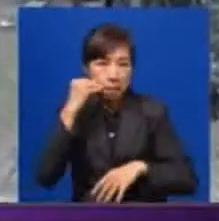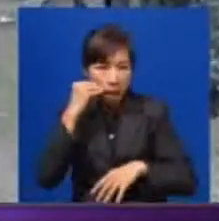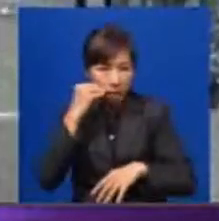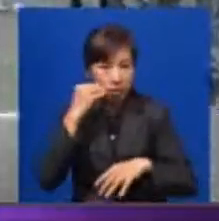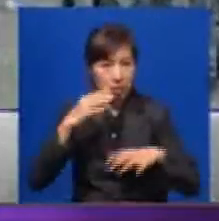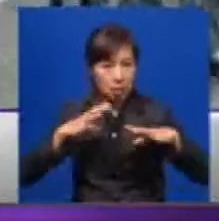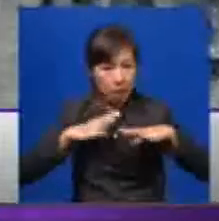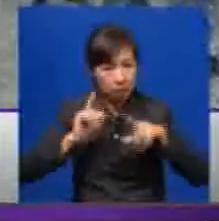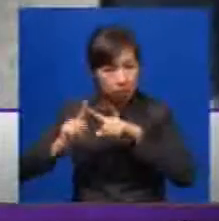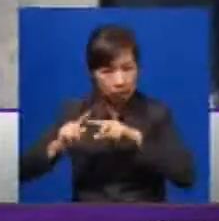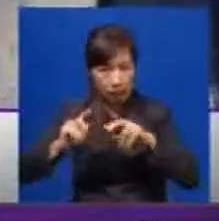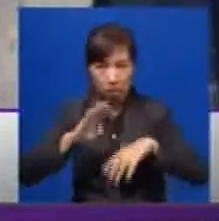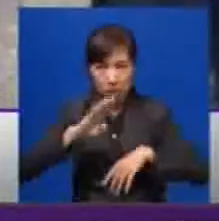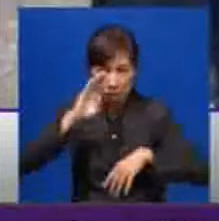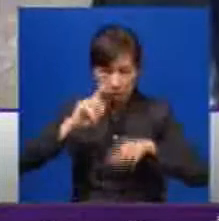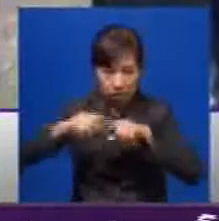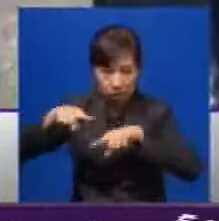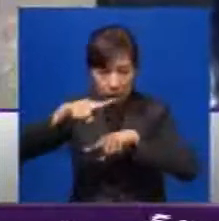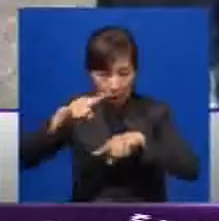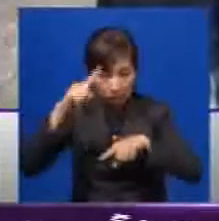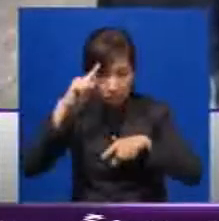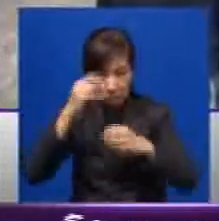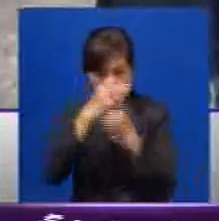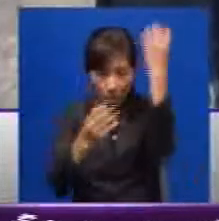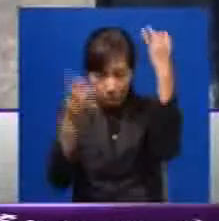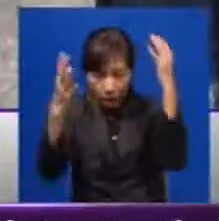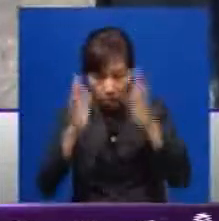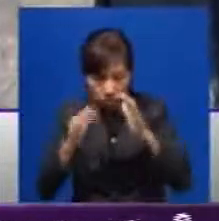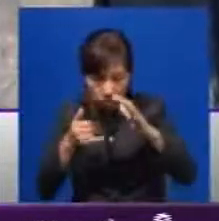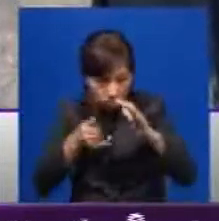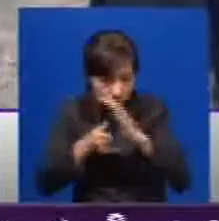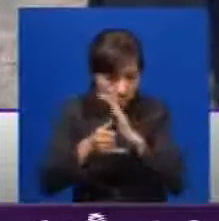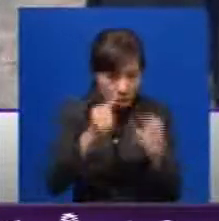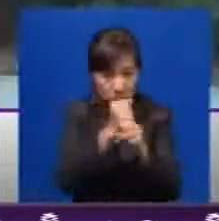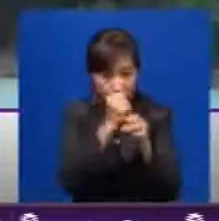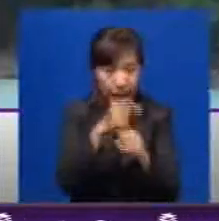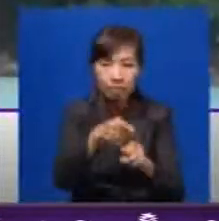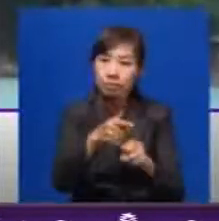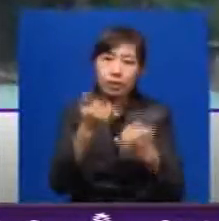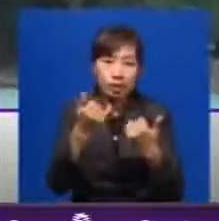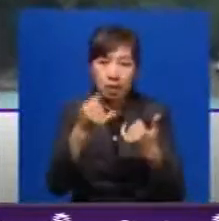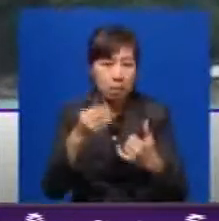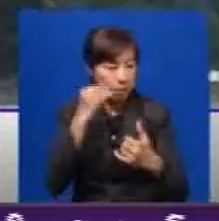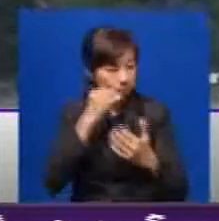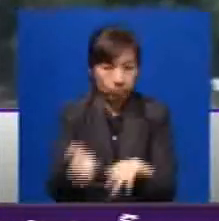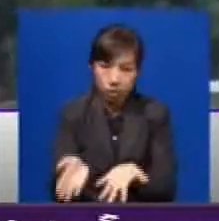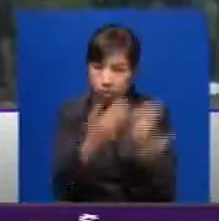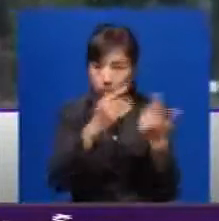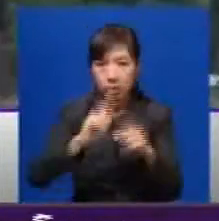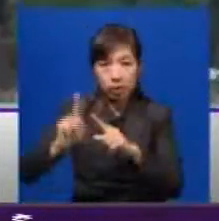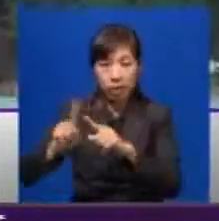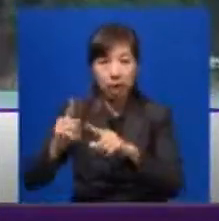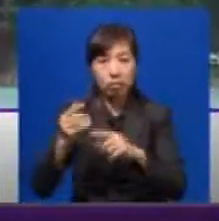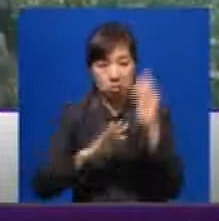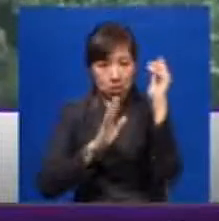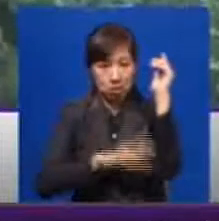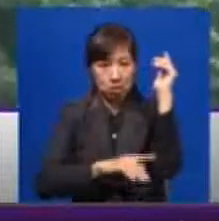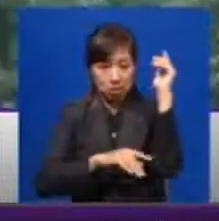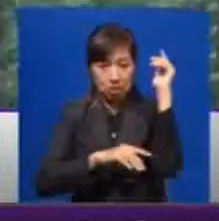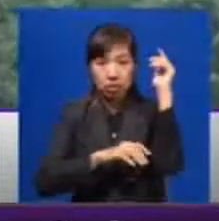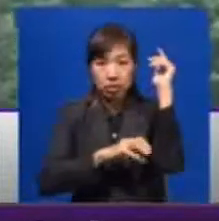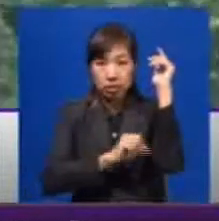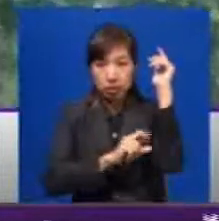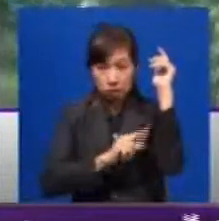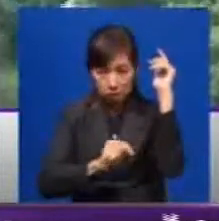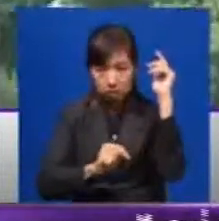ชีวะเสรีชนหัวหน้าอุทยานแห่งชาติตะรุเตานำเจ้าหน้าที่อุทยานพร้อมด้วยตำรวจทหารเรือและฝ่ายปกครองเข้ารื้อ